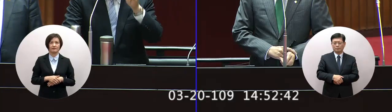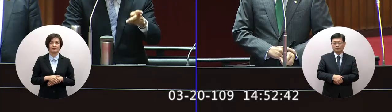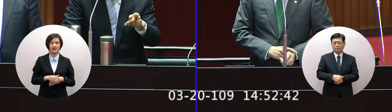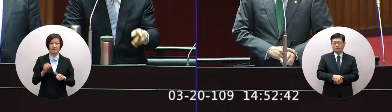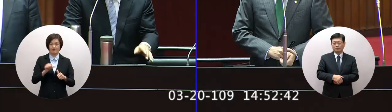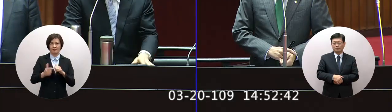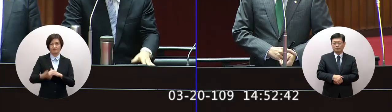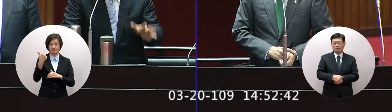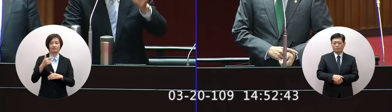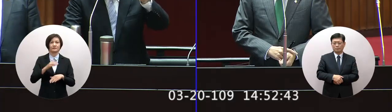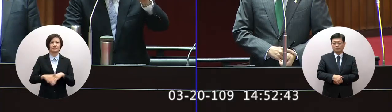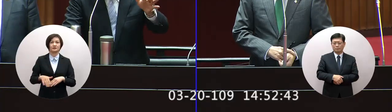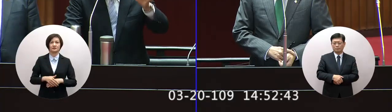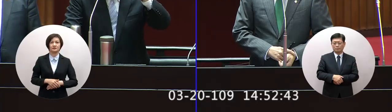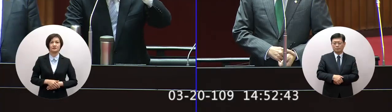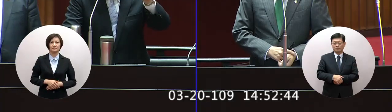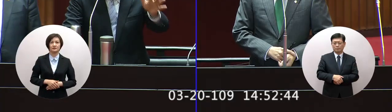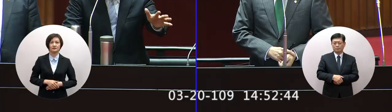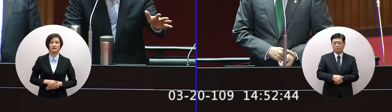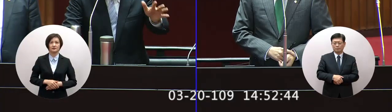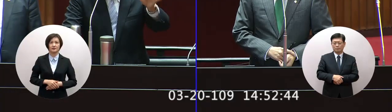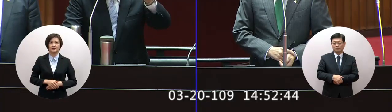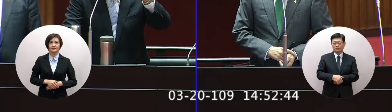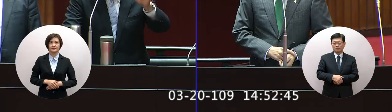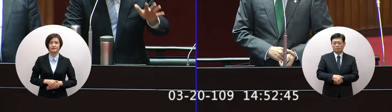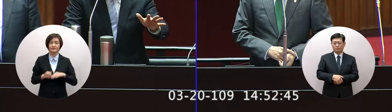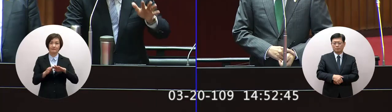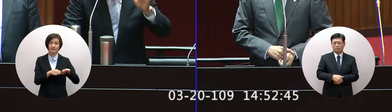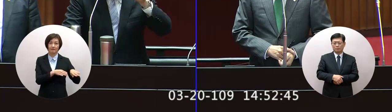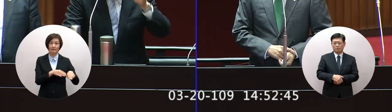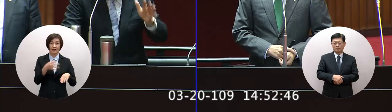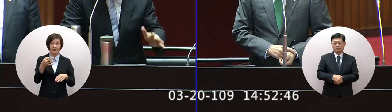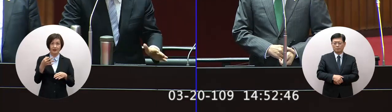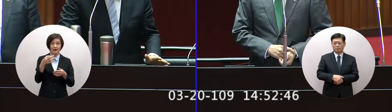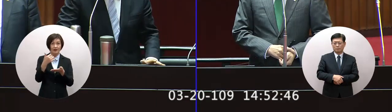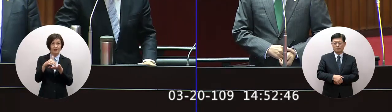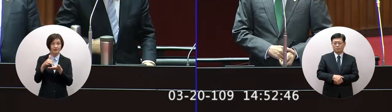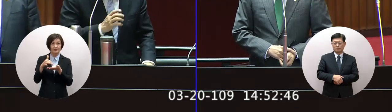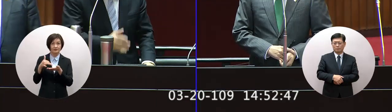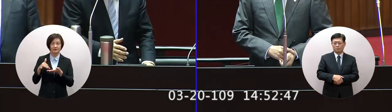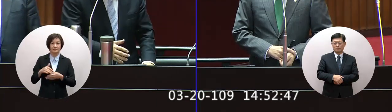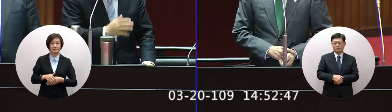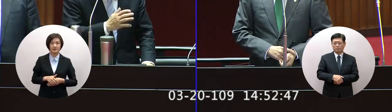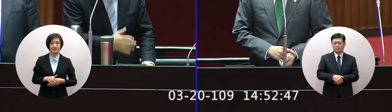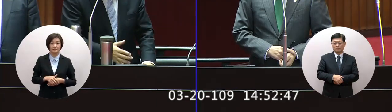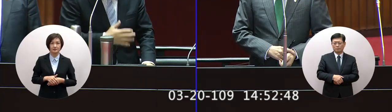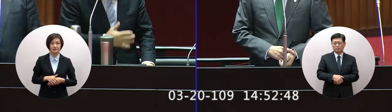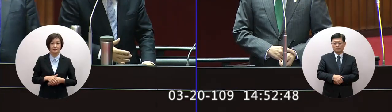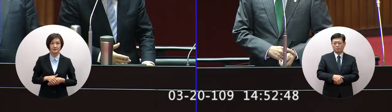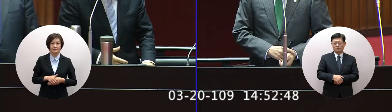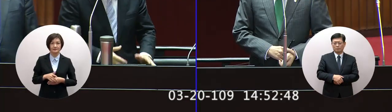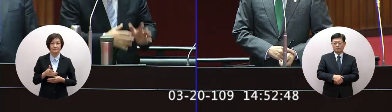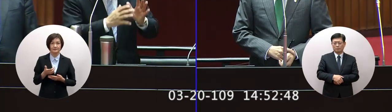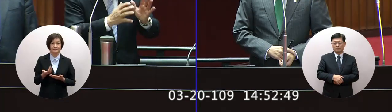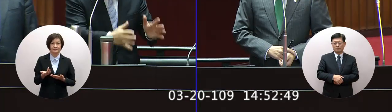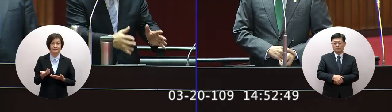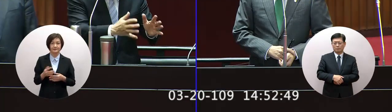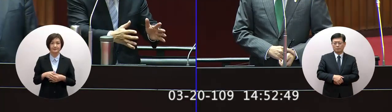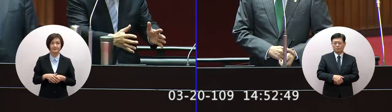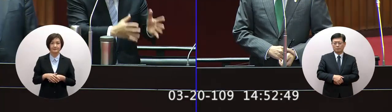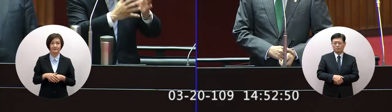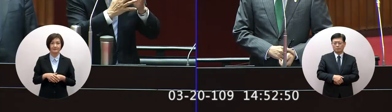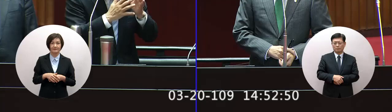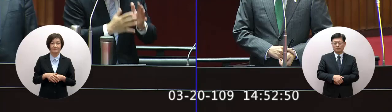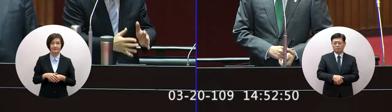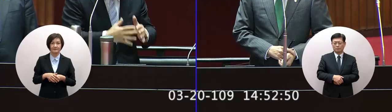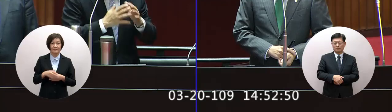罚。那另外一方面，我们编的这个之所以有这样子，其实反而是鼓励